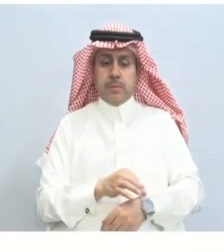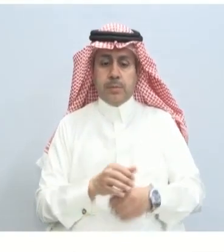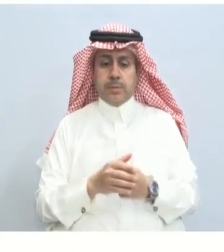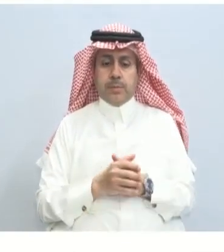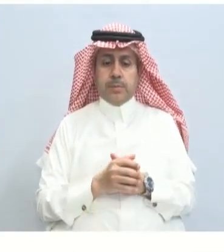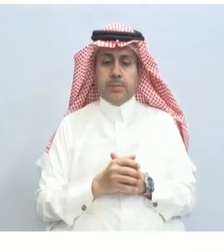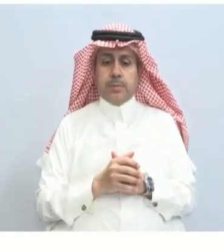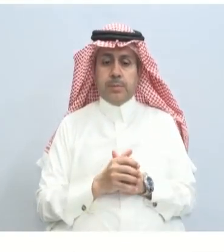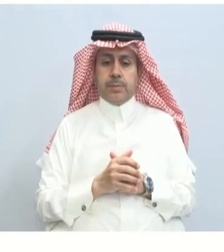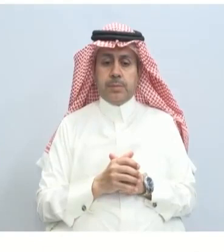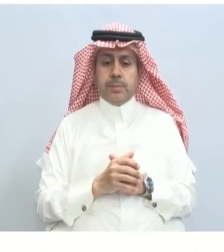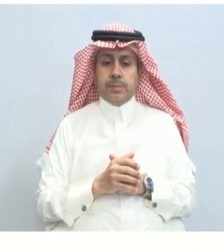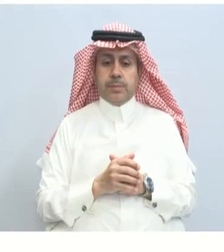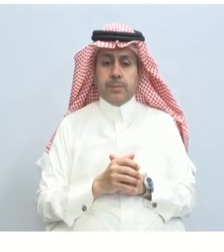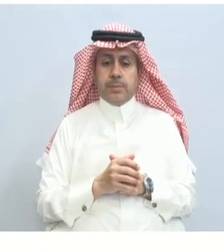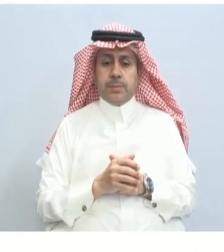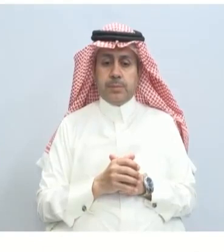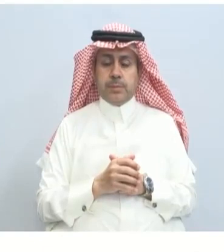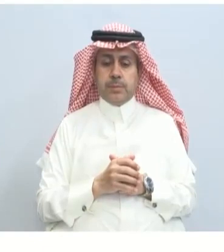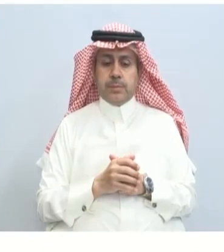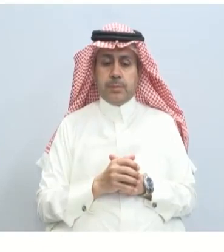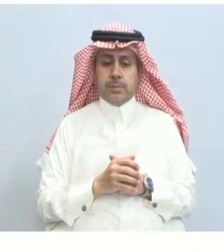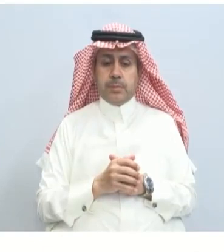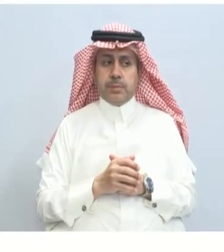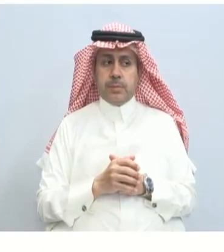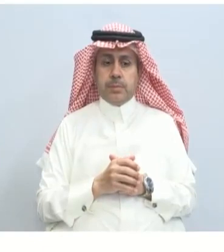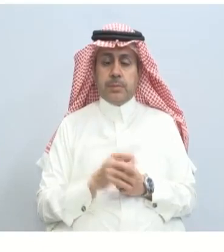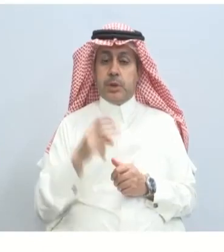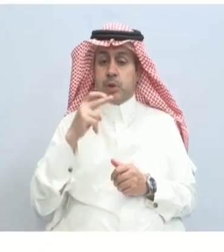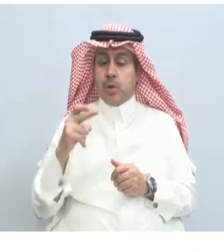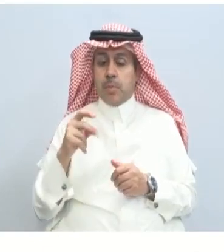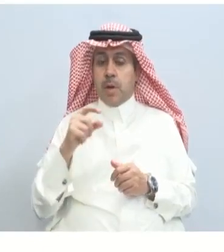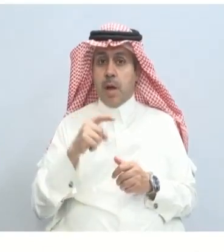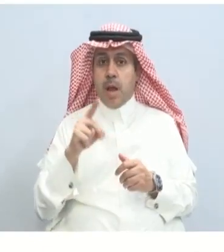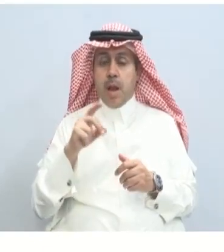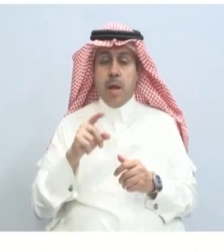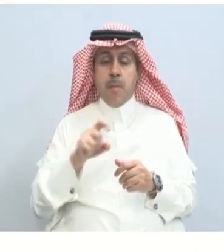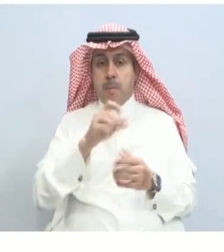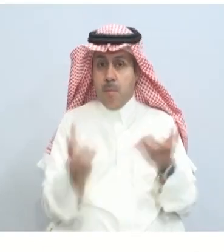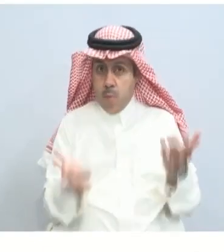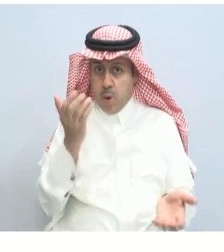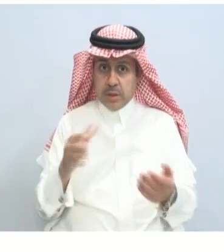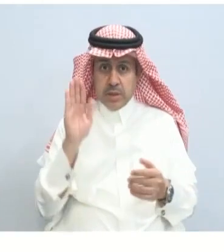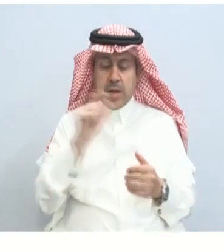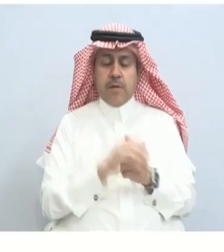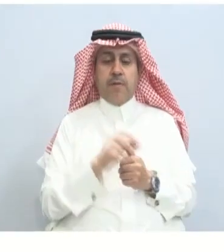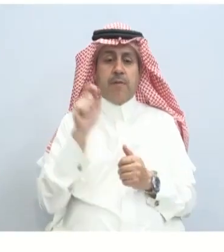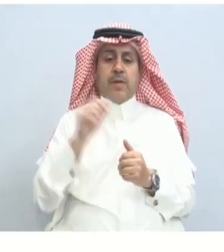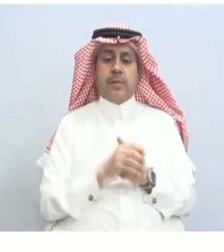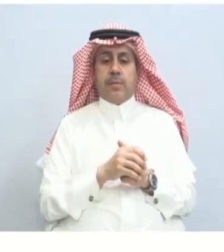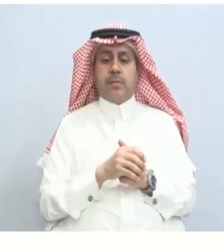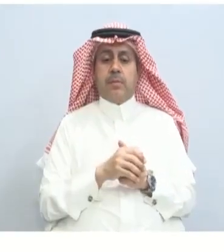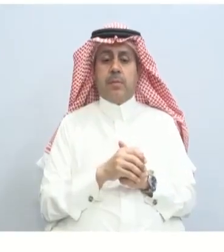بعده ننتقل للسؤال الذي يليه قاللك اي ما ياتي ليس حلا للمعادله ساين ت ثيتا يساوي